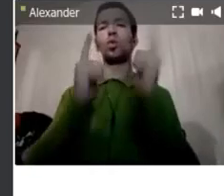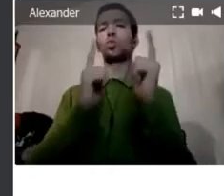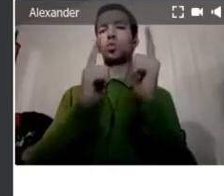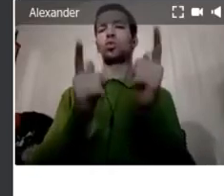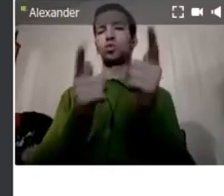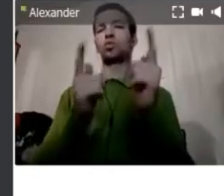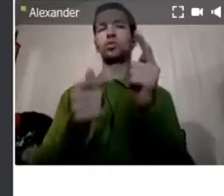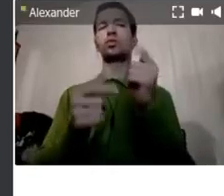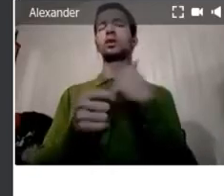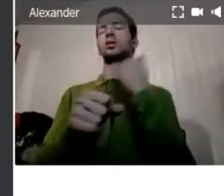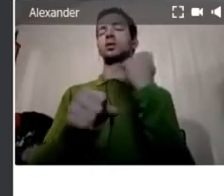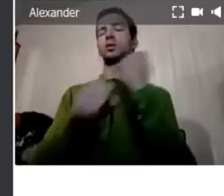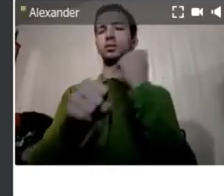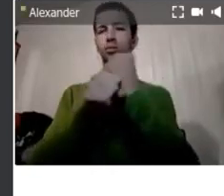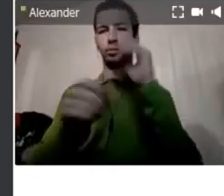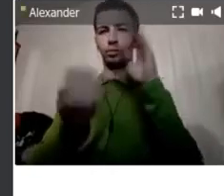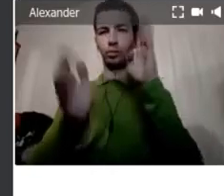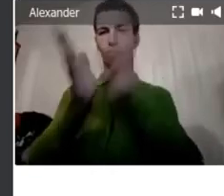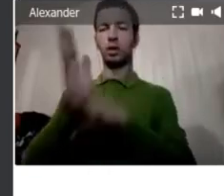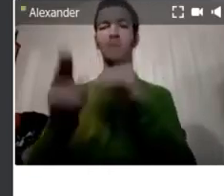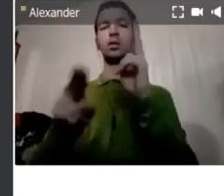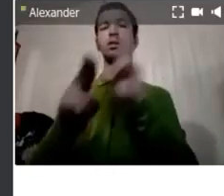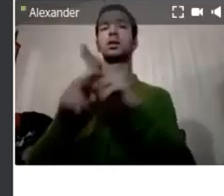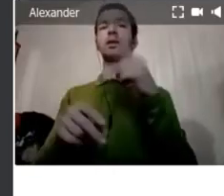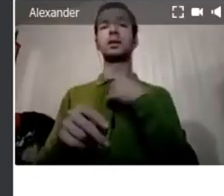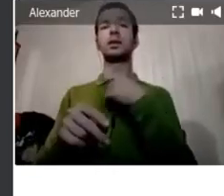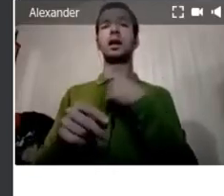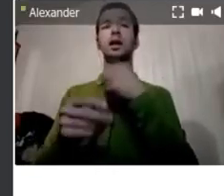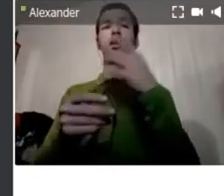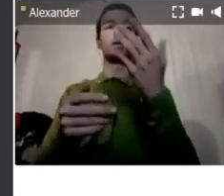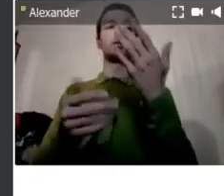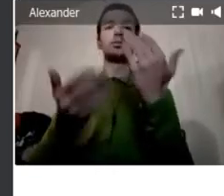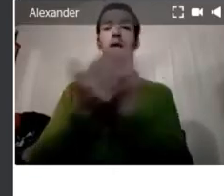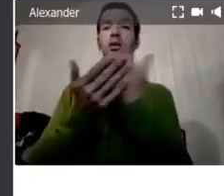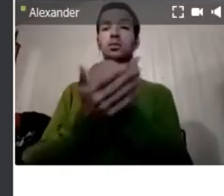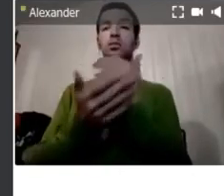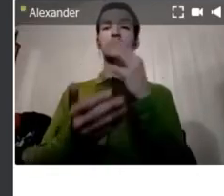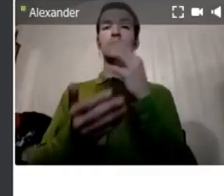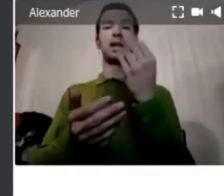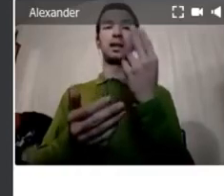что-то делать. А вот MLM, линейный классический, он позволяет